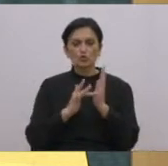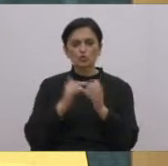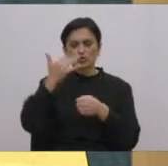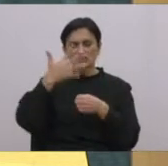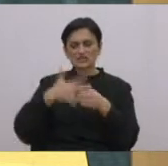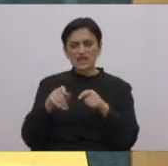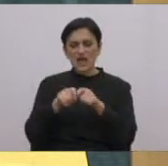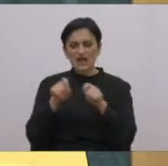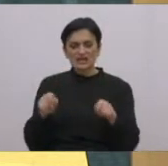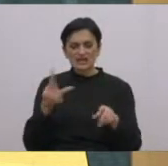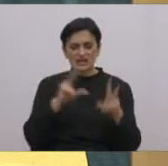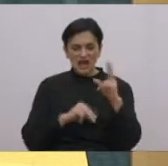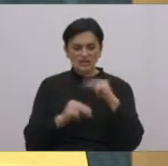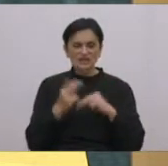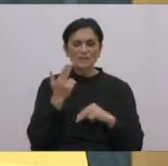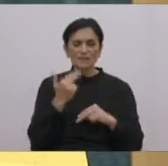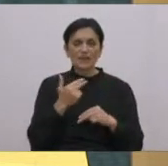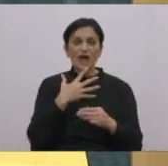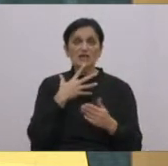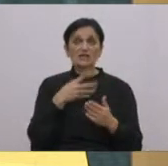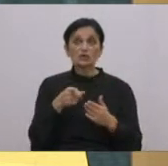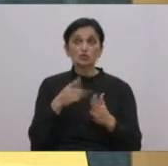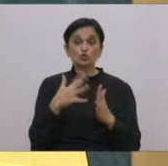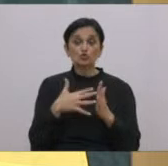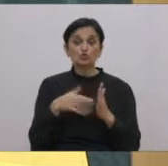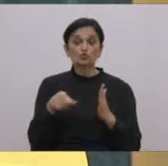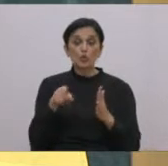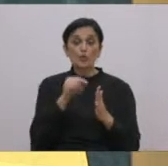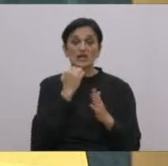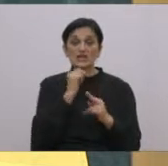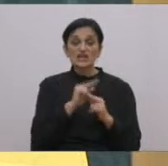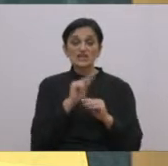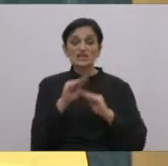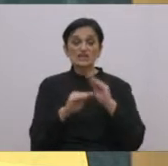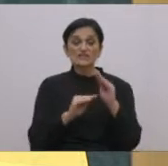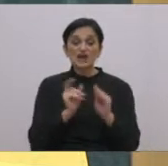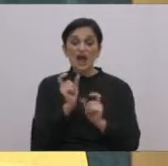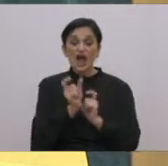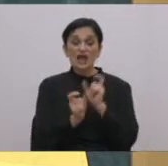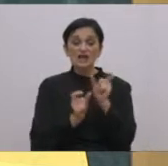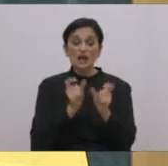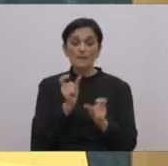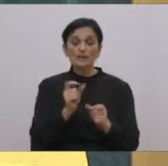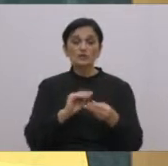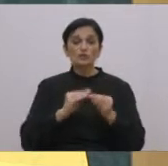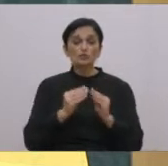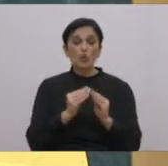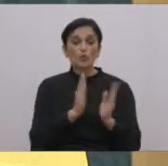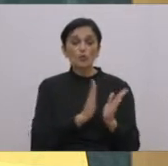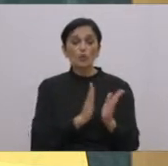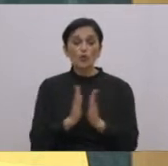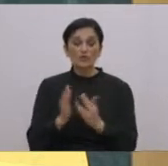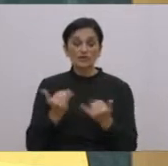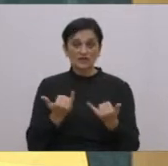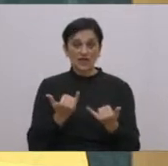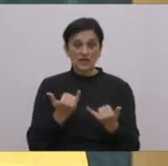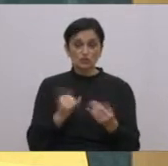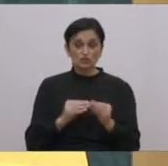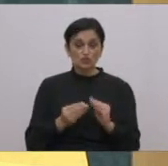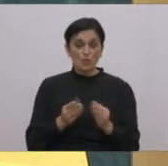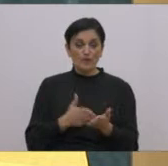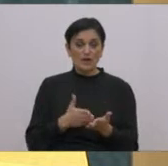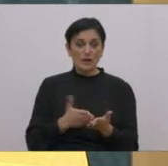gasna, gatualici nebuli, da, sa cotreva, am sople, bisuis, im infrastructurul, elemente, bis, da, gamuco, bis, mugareva, romeli, dres, problema